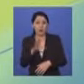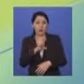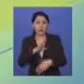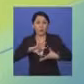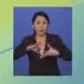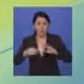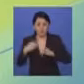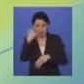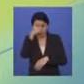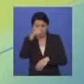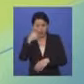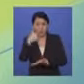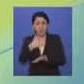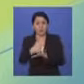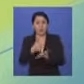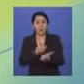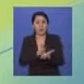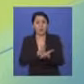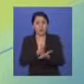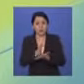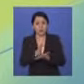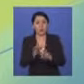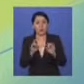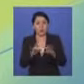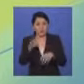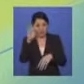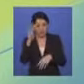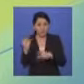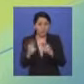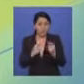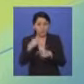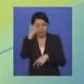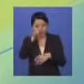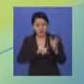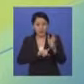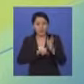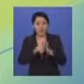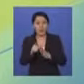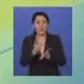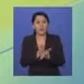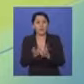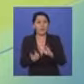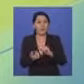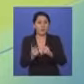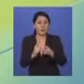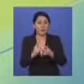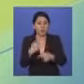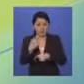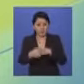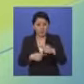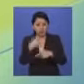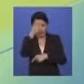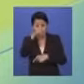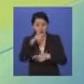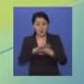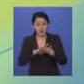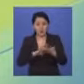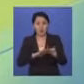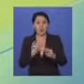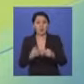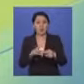жылда қорытындылап, алдағы басты бағыттарға тоқталды. Мемлекет басшысы биыл бастаған саяси реформалар келесі жылда жалғасатынын